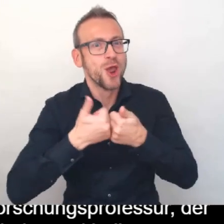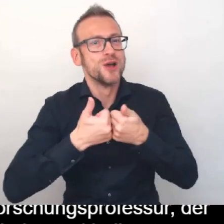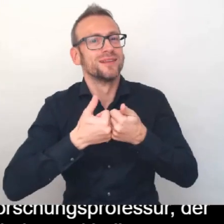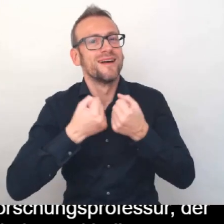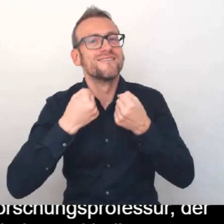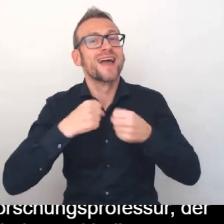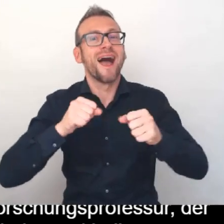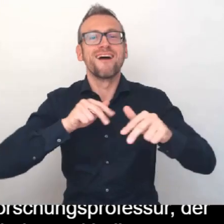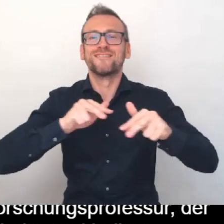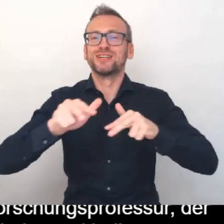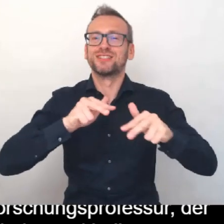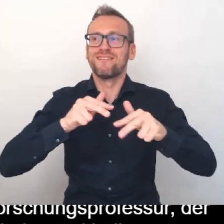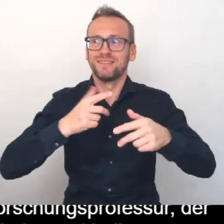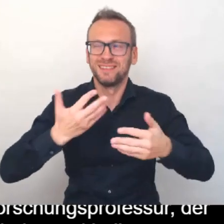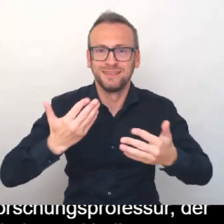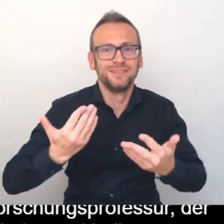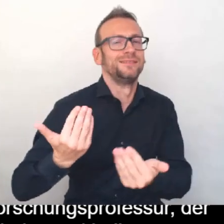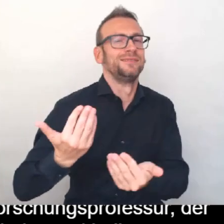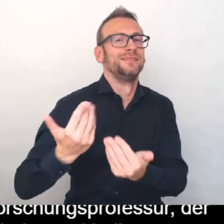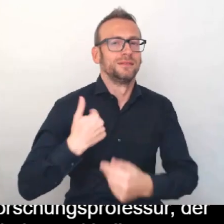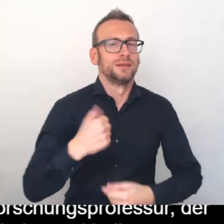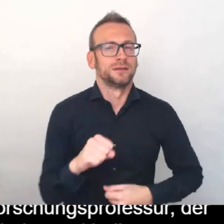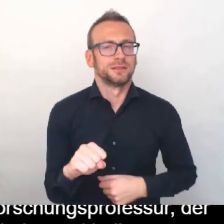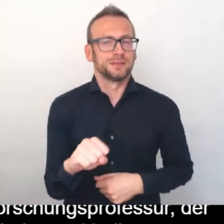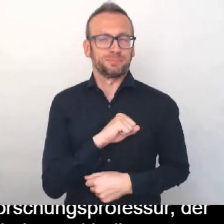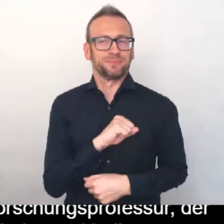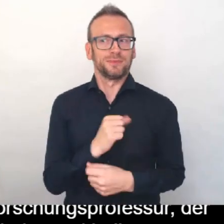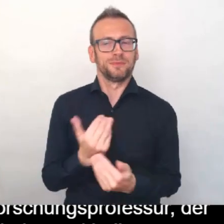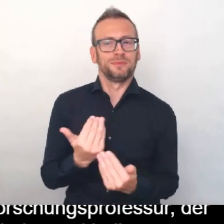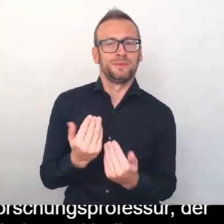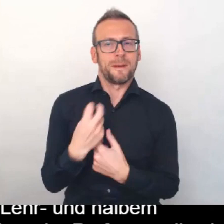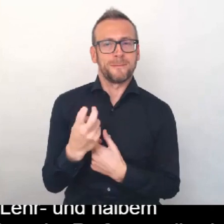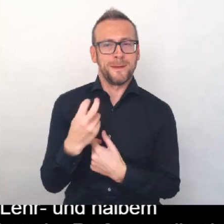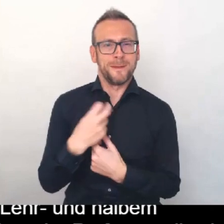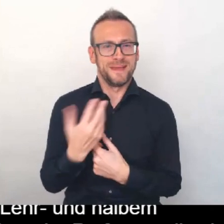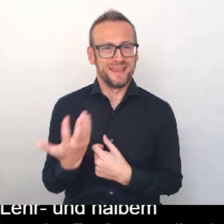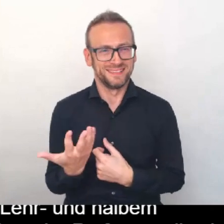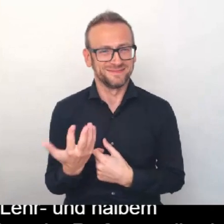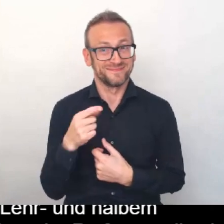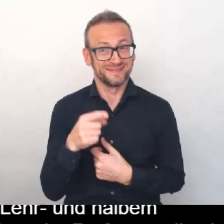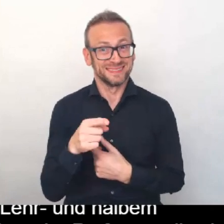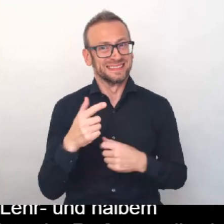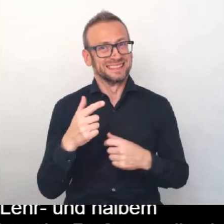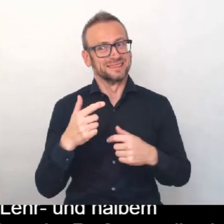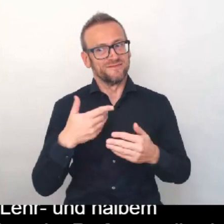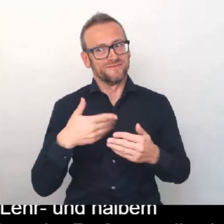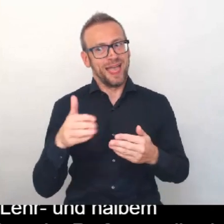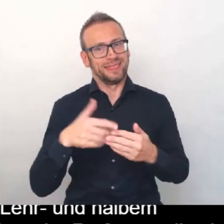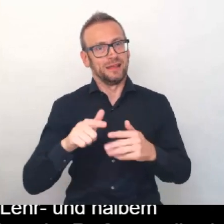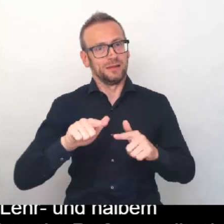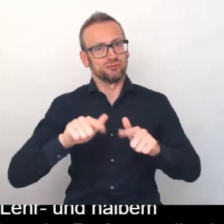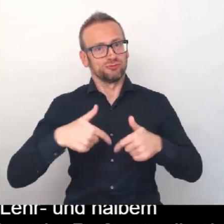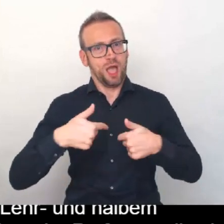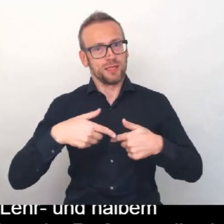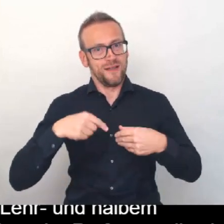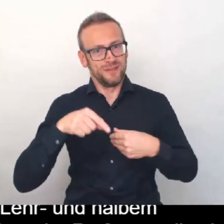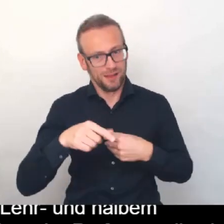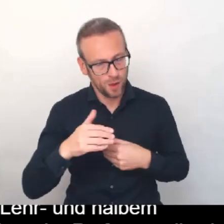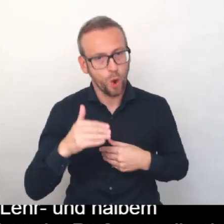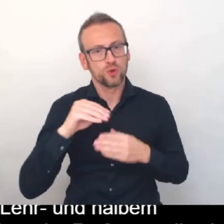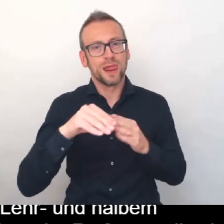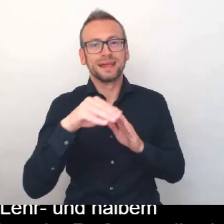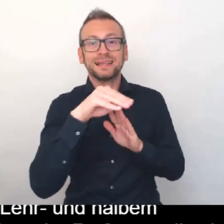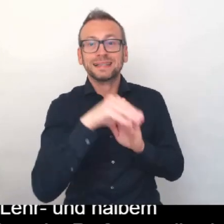Das Globaldeputat, welches Flexibilität schafft und in der Fokussierung der Hochschulen auf Lehre,